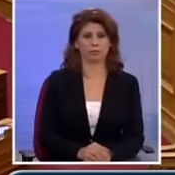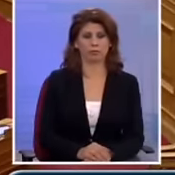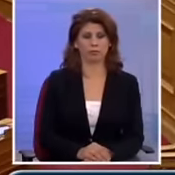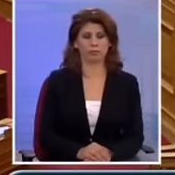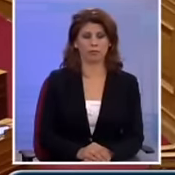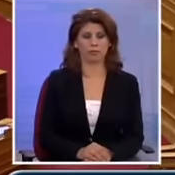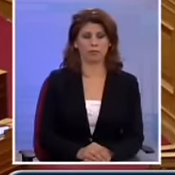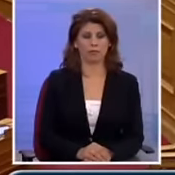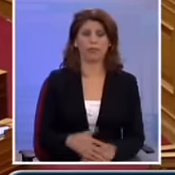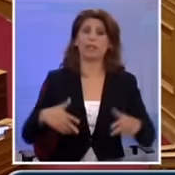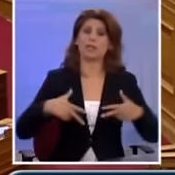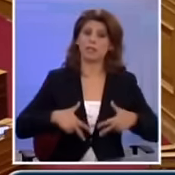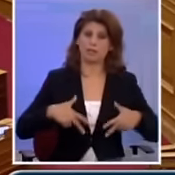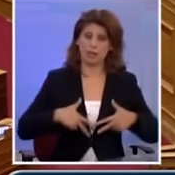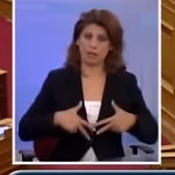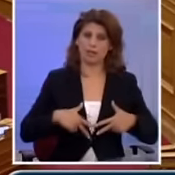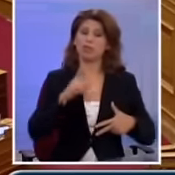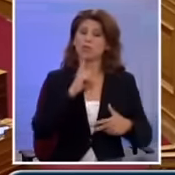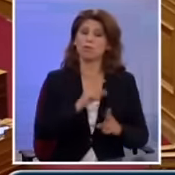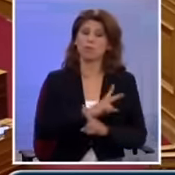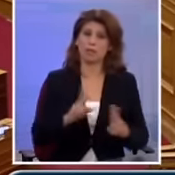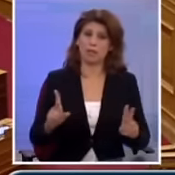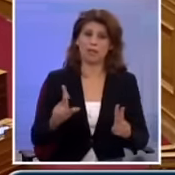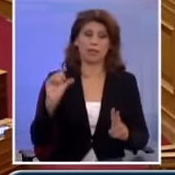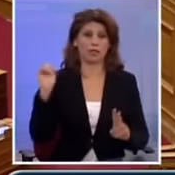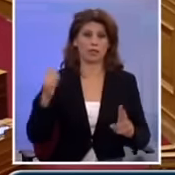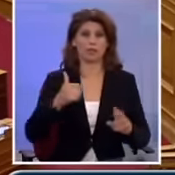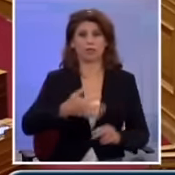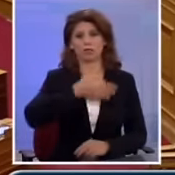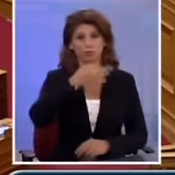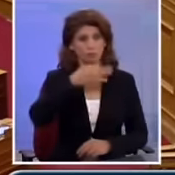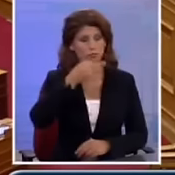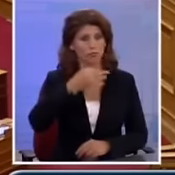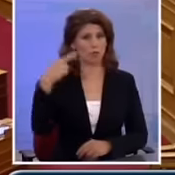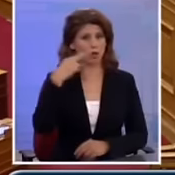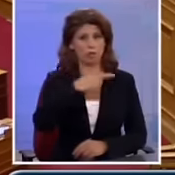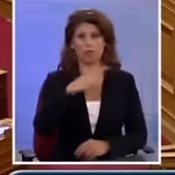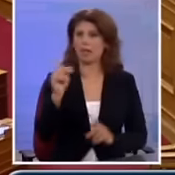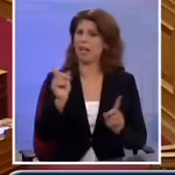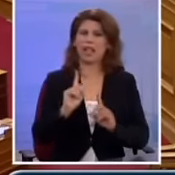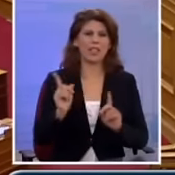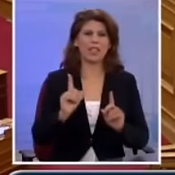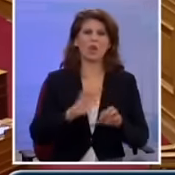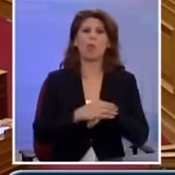η κυβέρνηση, όπως έγινε σαφές και από το χθεσινό διάγγελμα του Πρωθυπουργού, δεν είναι ουδέτερη.